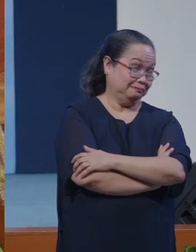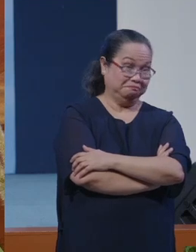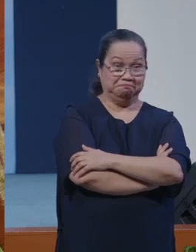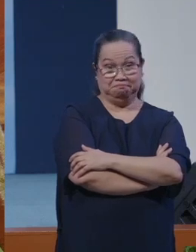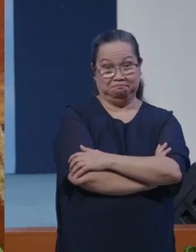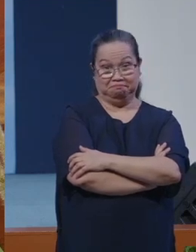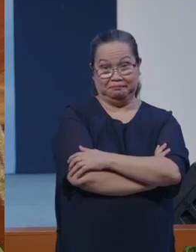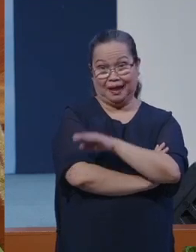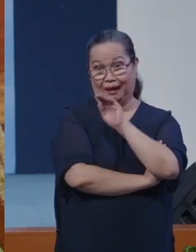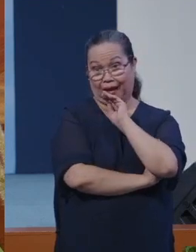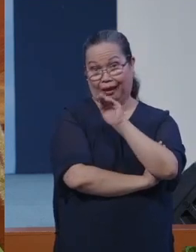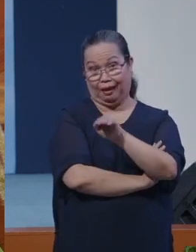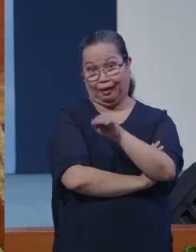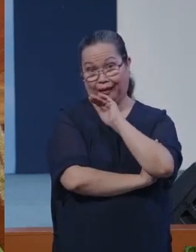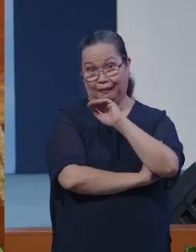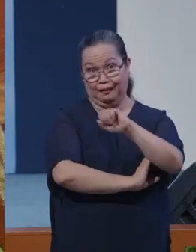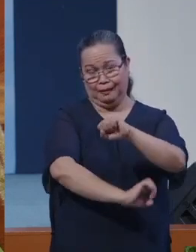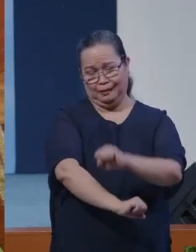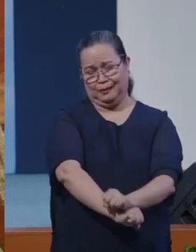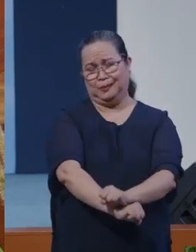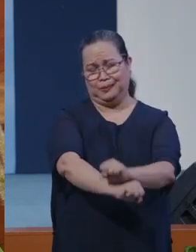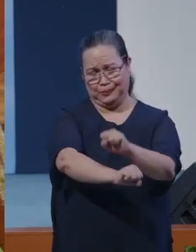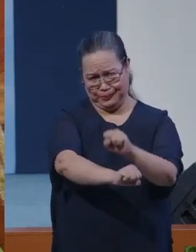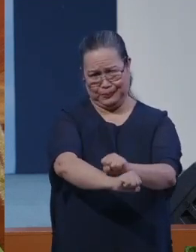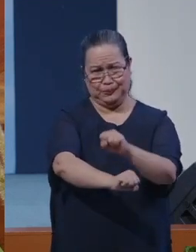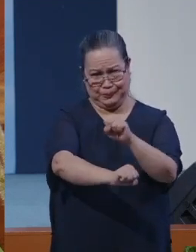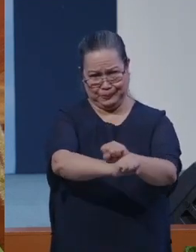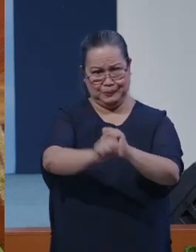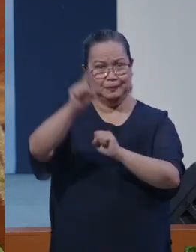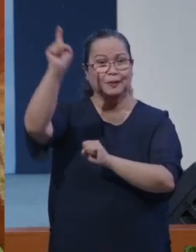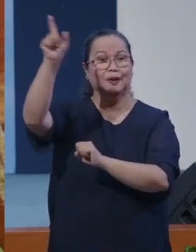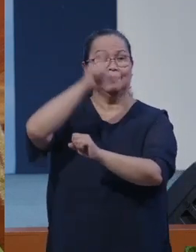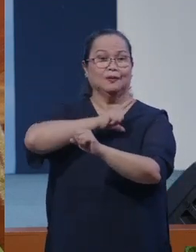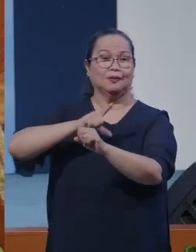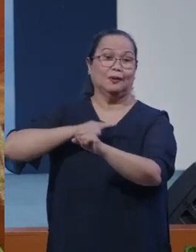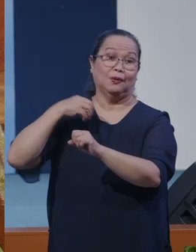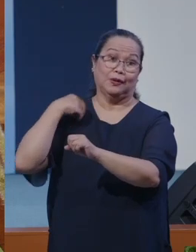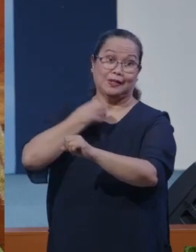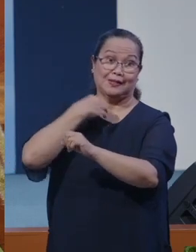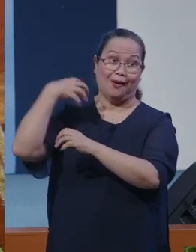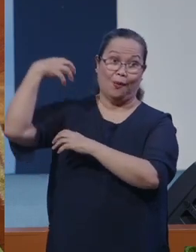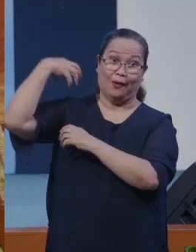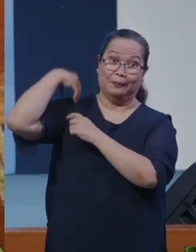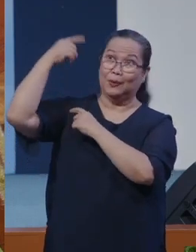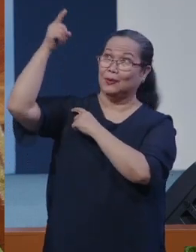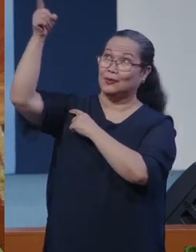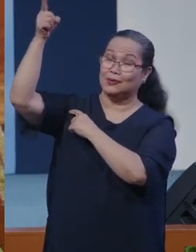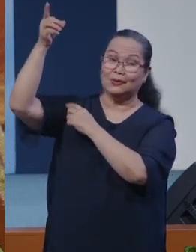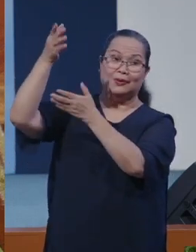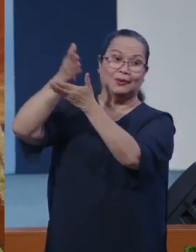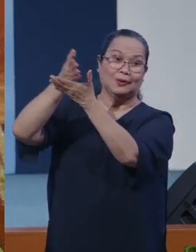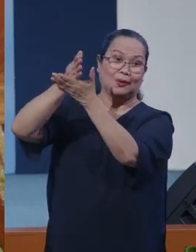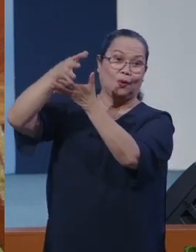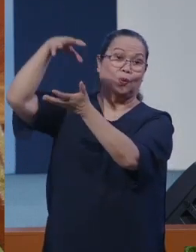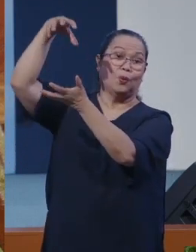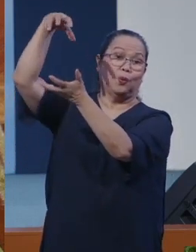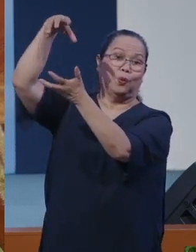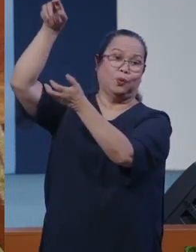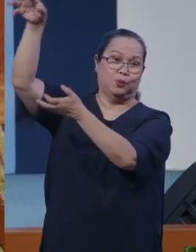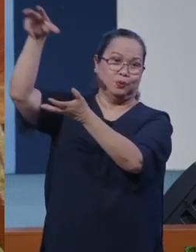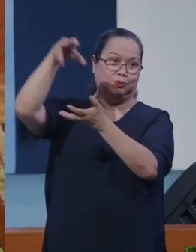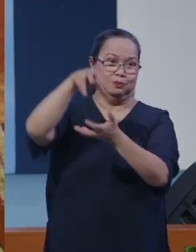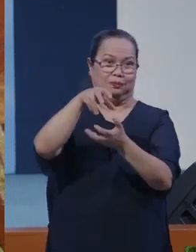Trabaho po yun. Work hard as unto the Lord. Siya po ang ating boss, siya po ang ating shareholder, siya po ang